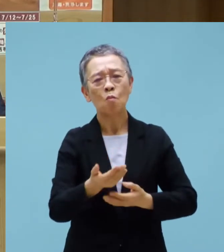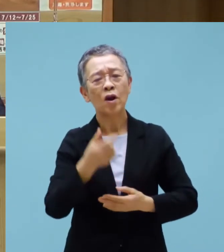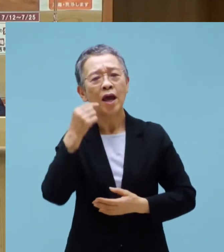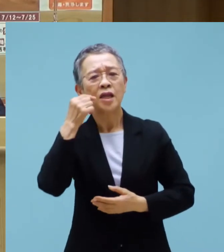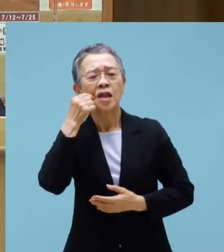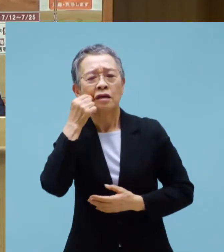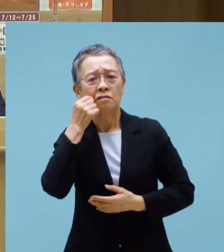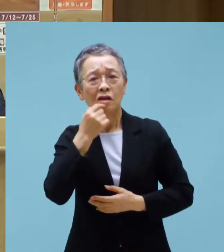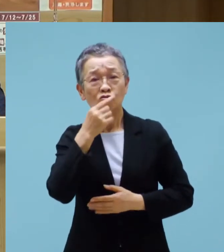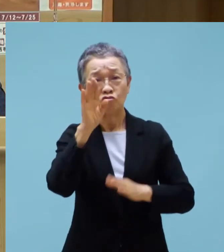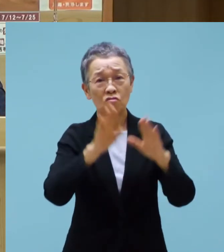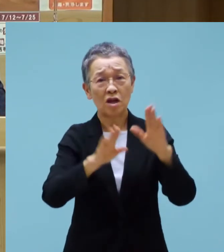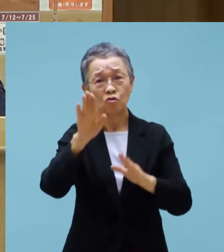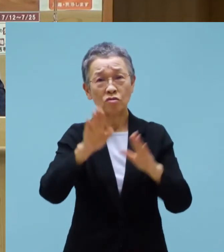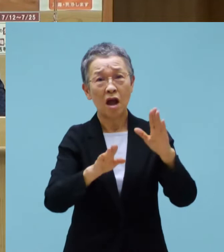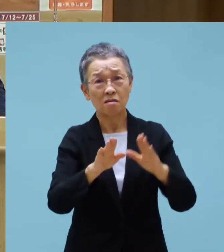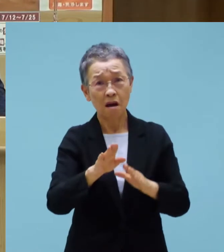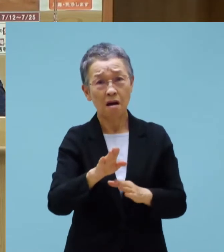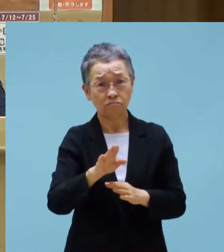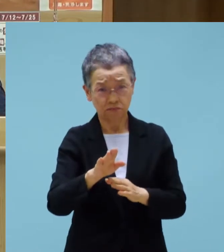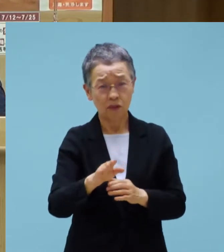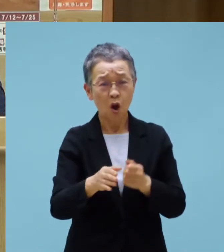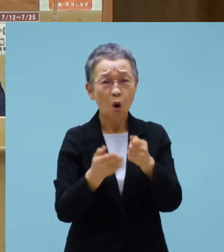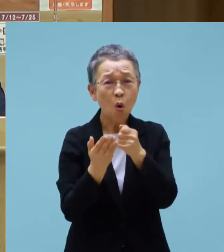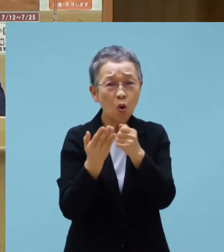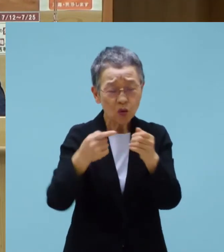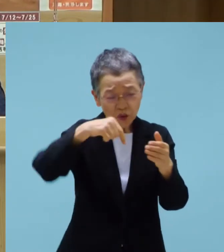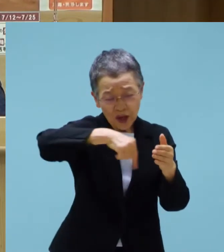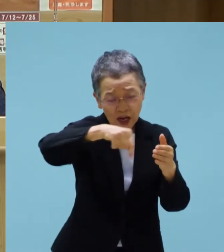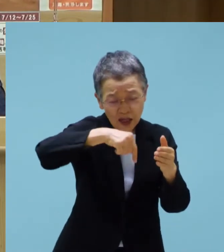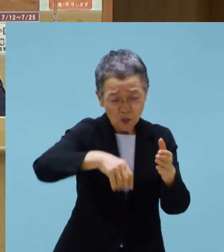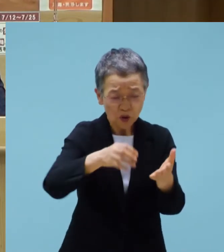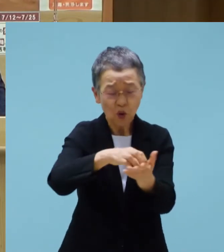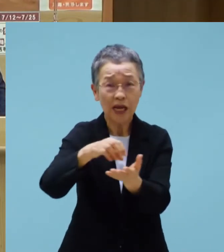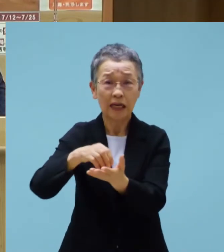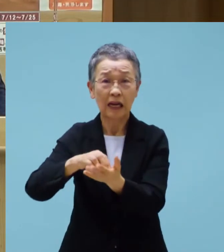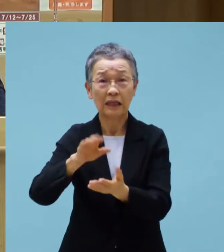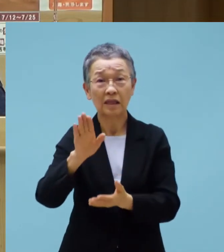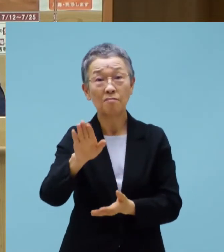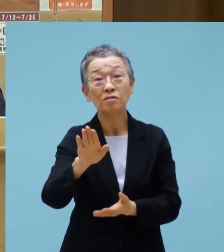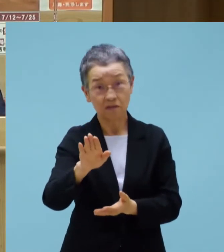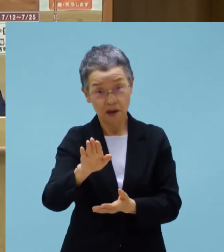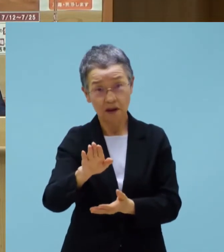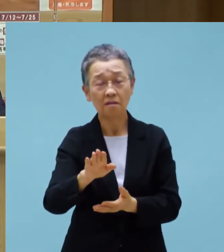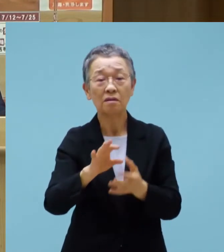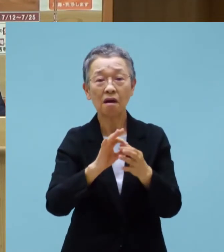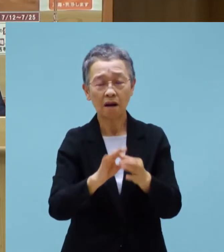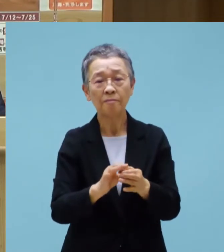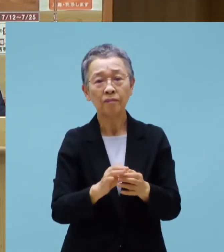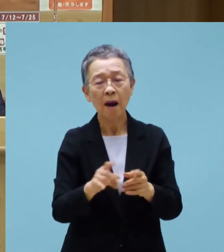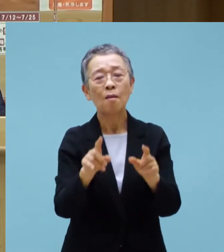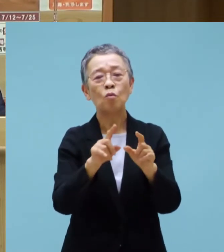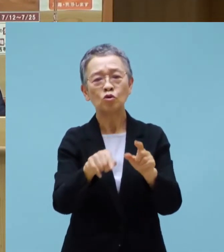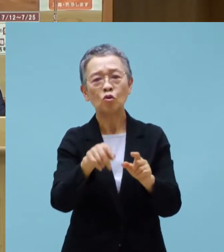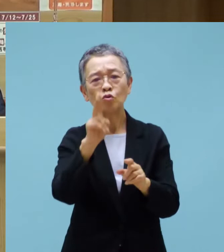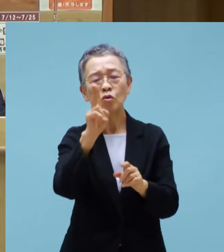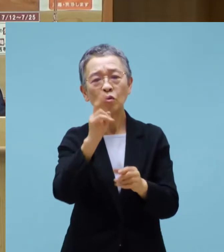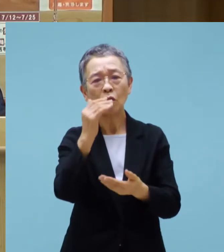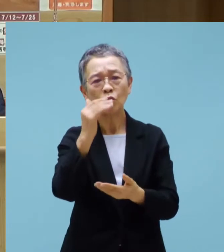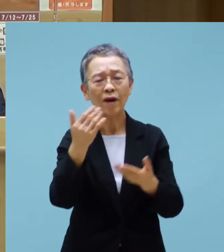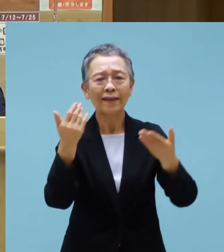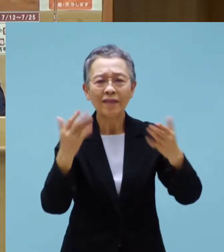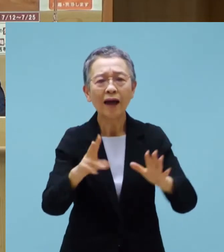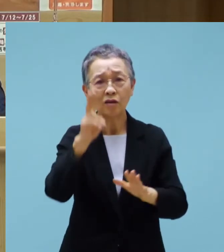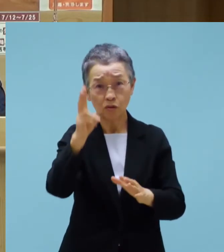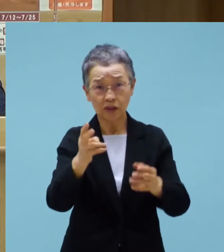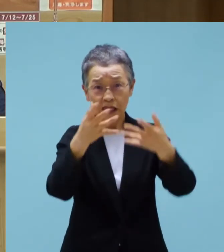などであの取り上げられてます。ですので、まあ、そういったことはあのもちろんないようにですね、組織委員会